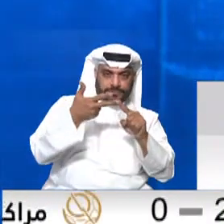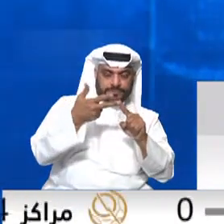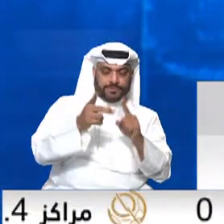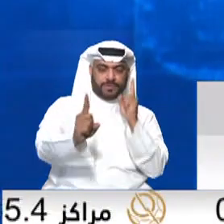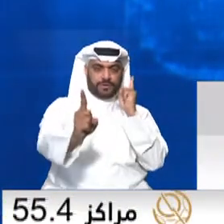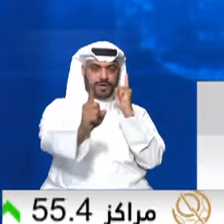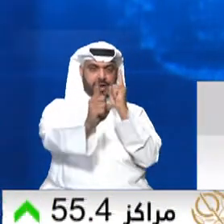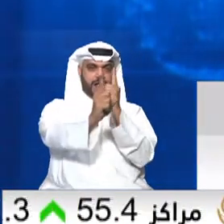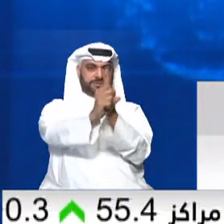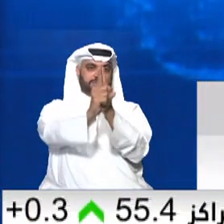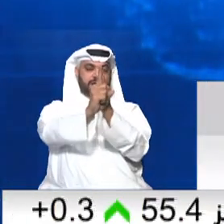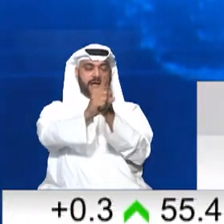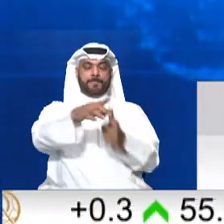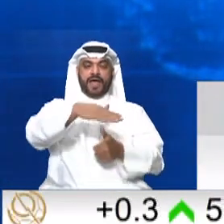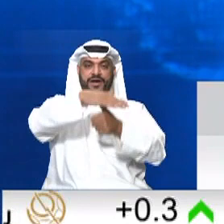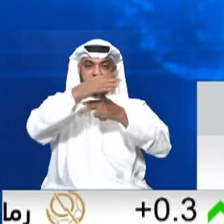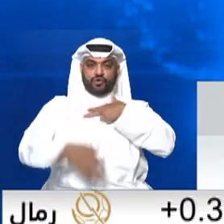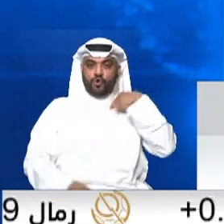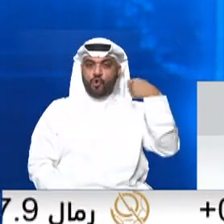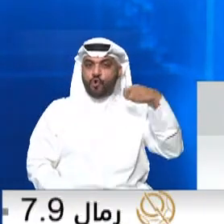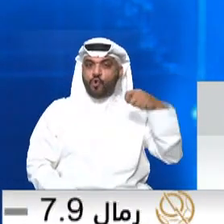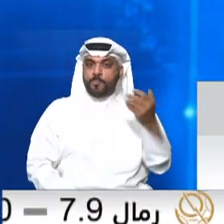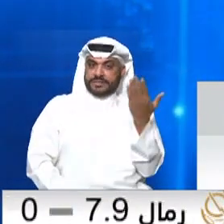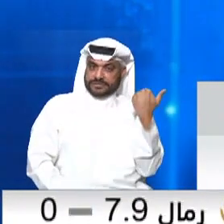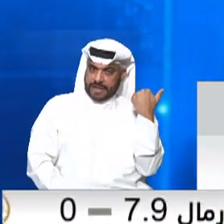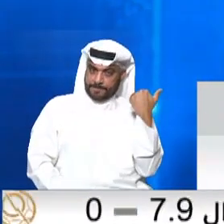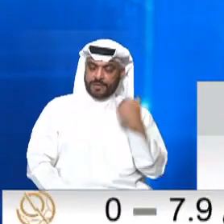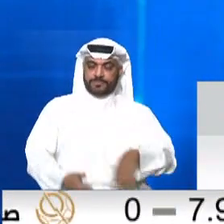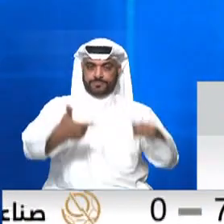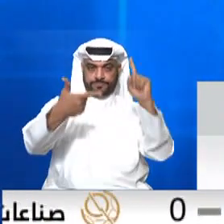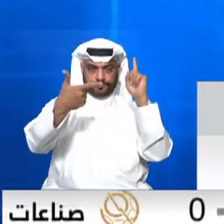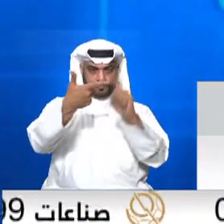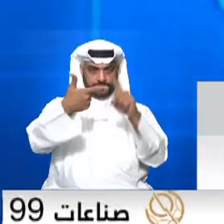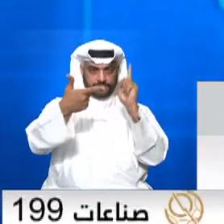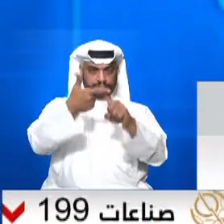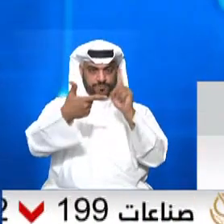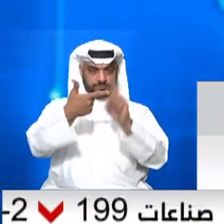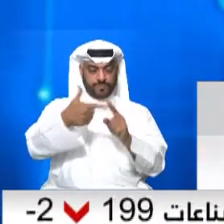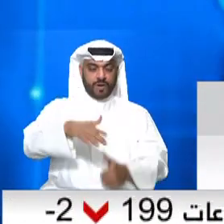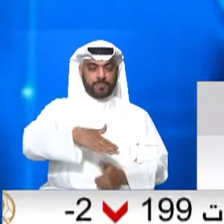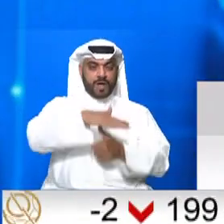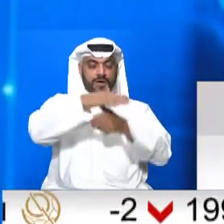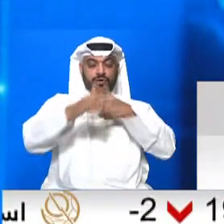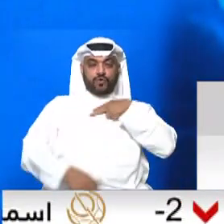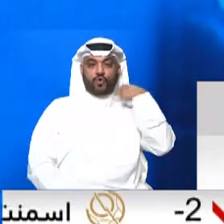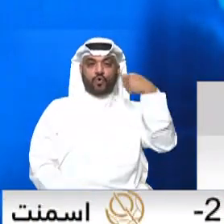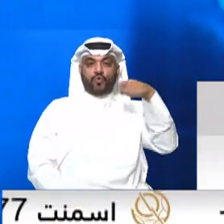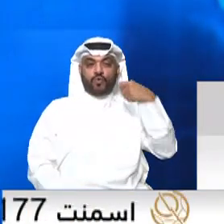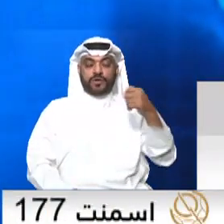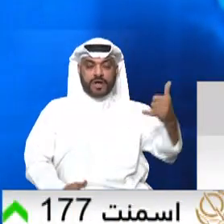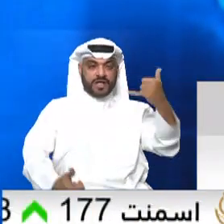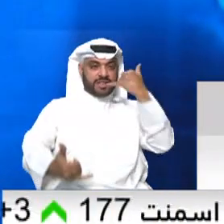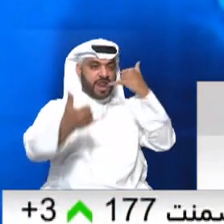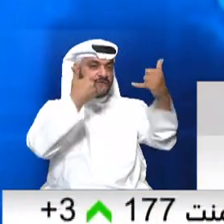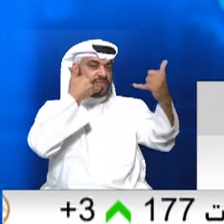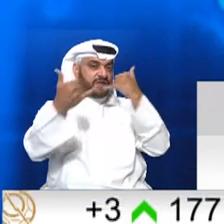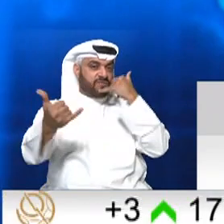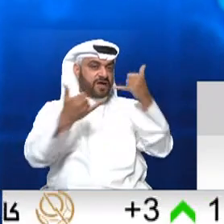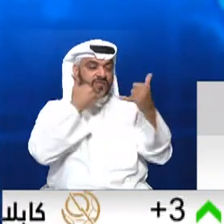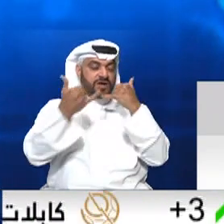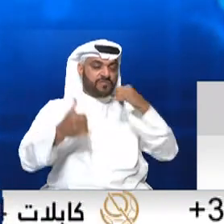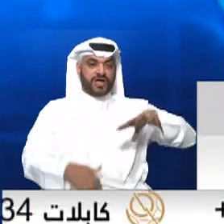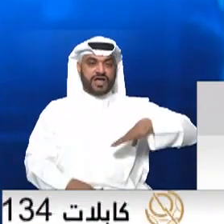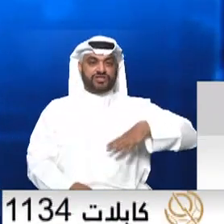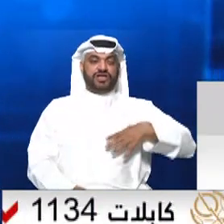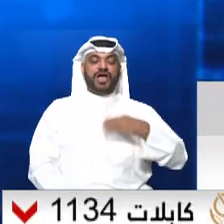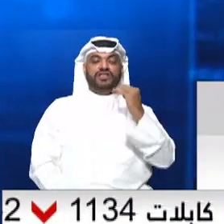ناصر المحمد الأحمد الصباح رئيس مجلس الوزراء الأسبق. كما أجرى سموه حفظه الله اتصالا هاتفيا مع سمو الشيخ